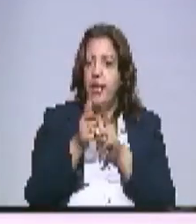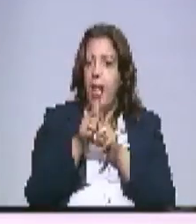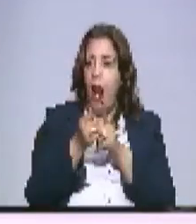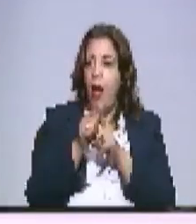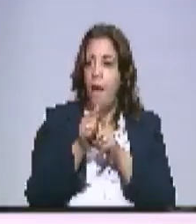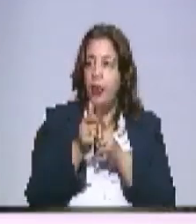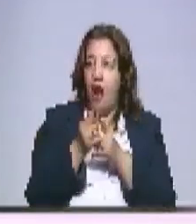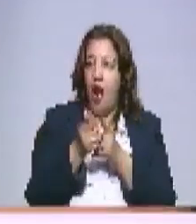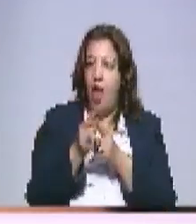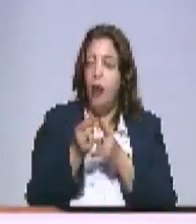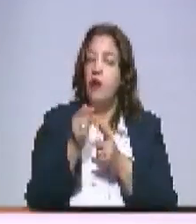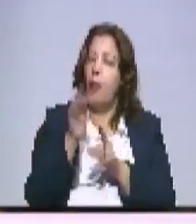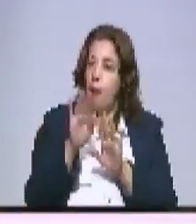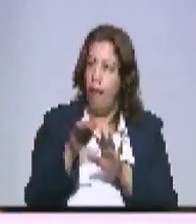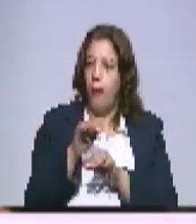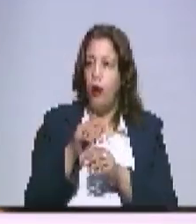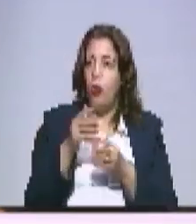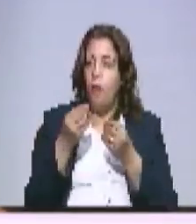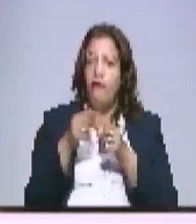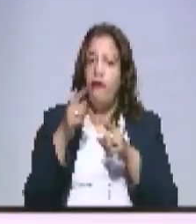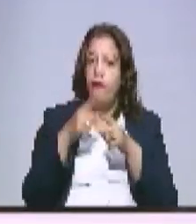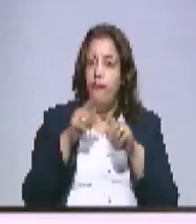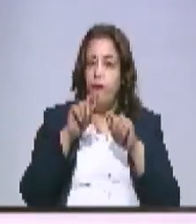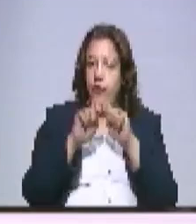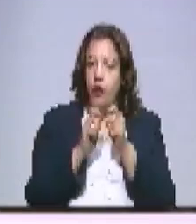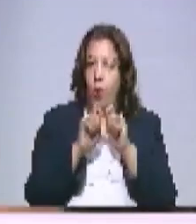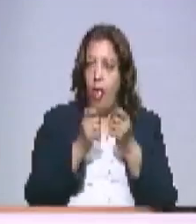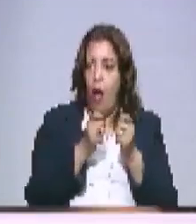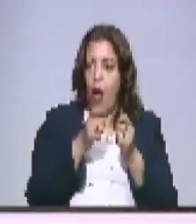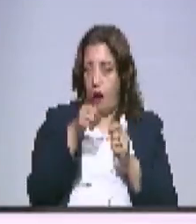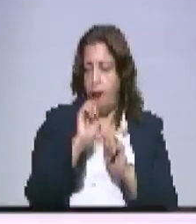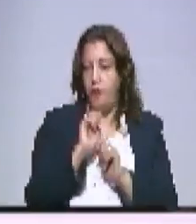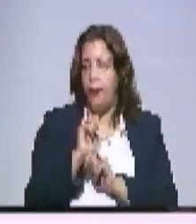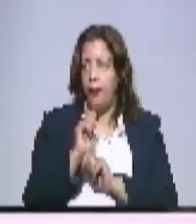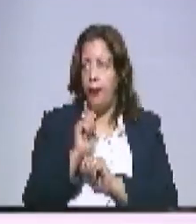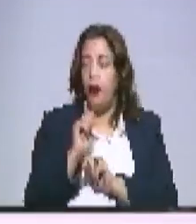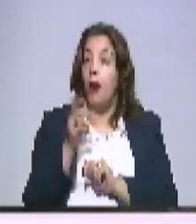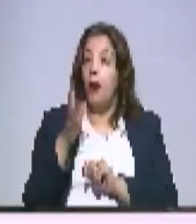الاول. ناخد معانا شويه فاصوليا.